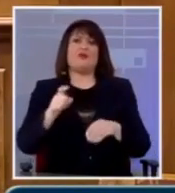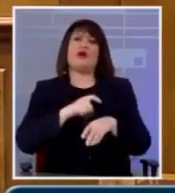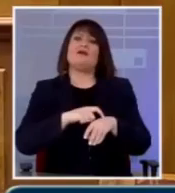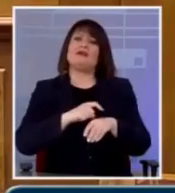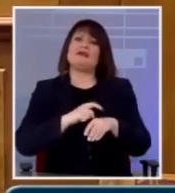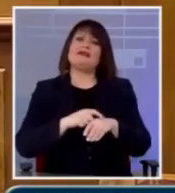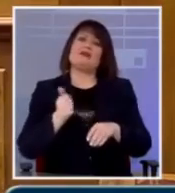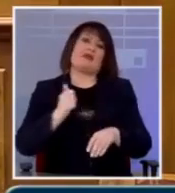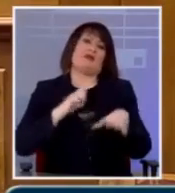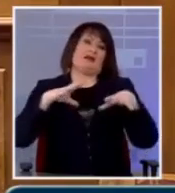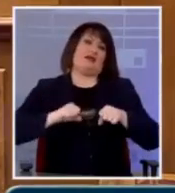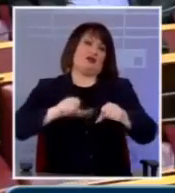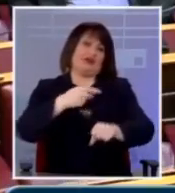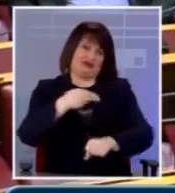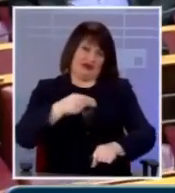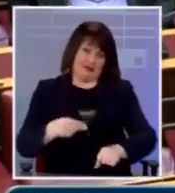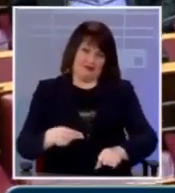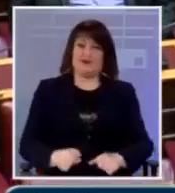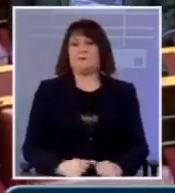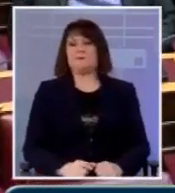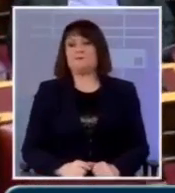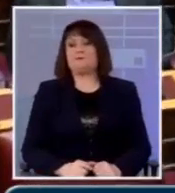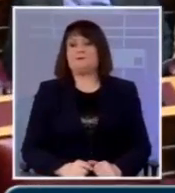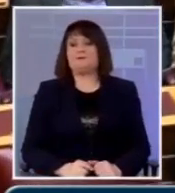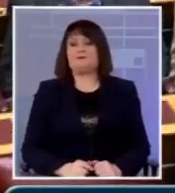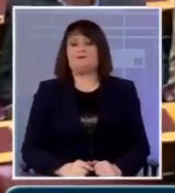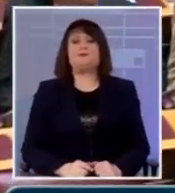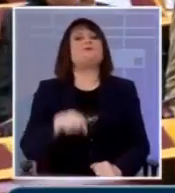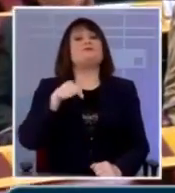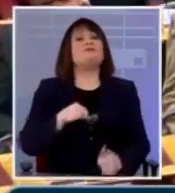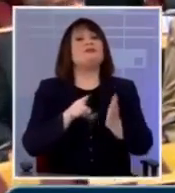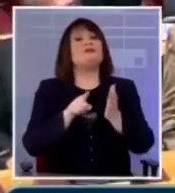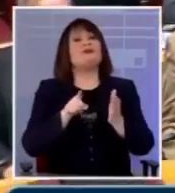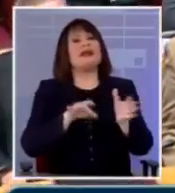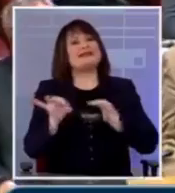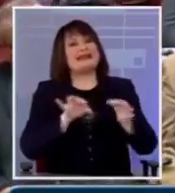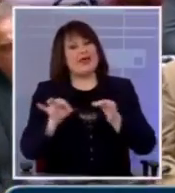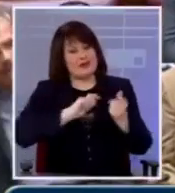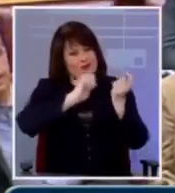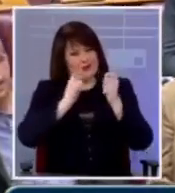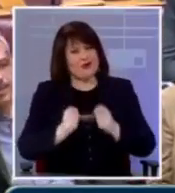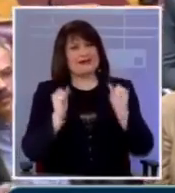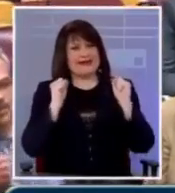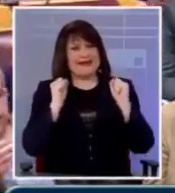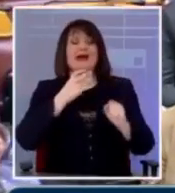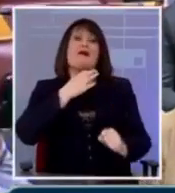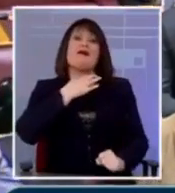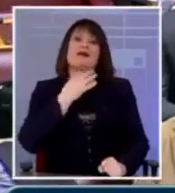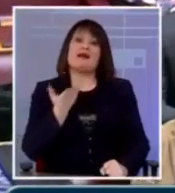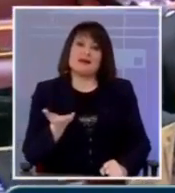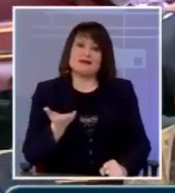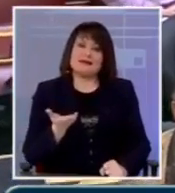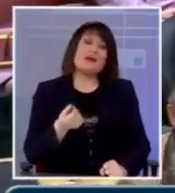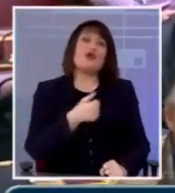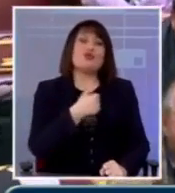τους ιδιωτικοποιημένοι. Για να προχωρήσει ένα τέτοιο σχέδιο μετασχηματισμού στην υγεία θα χρειαστεί πέρα από